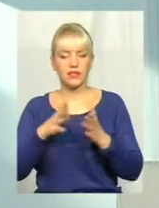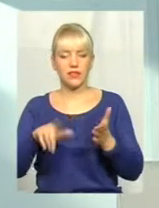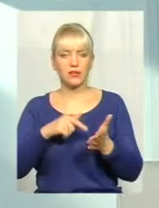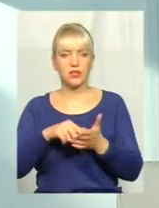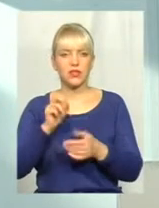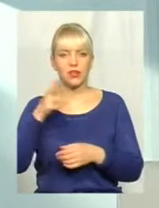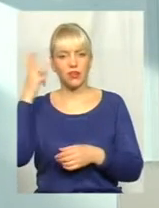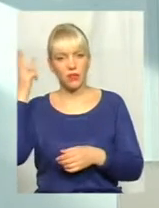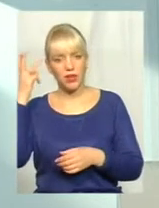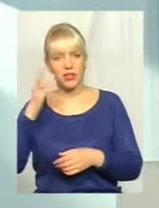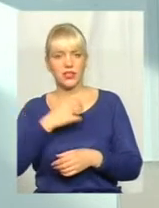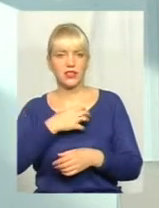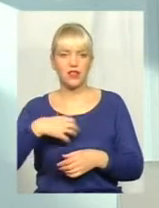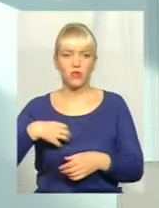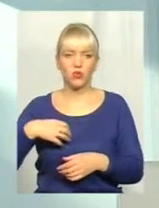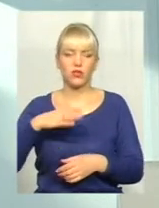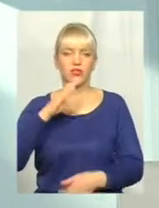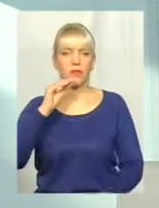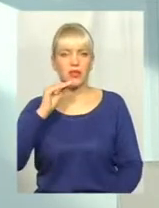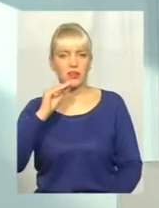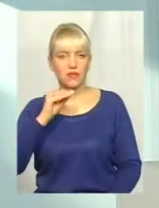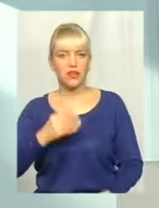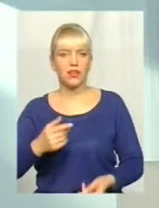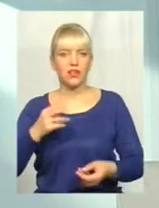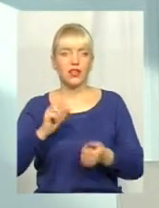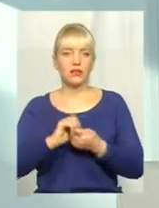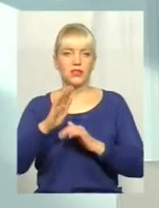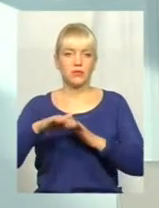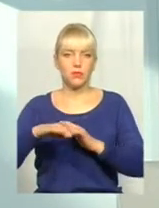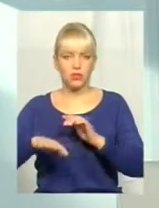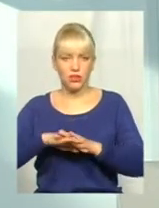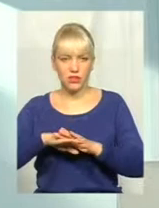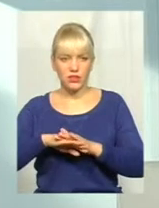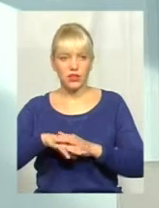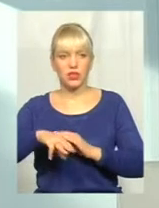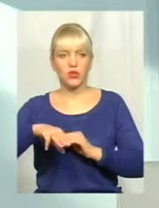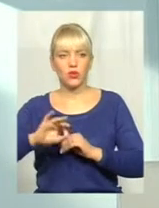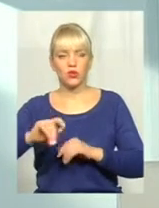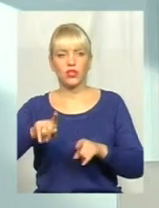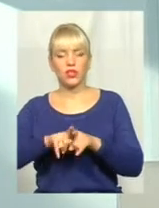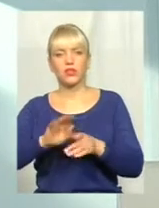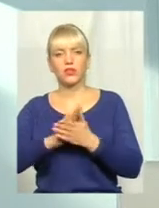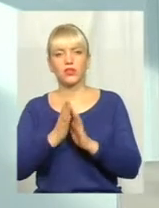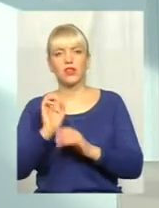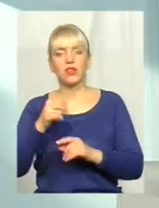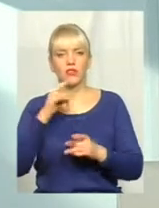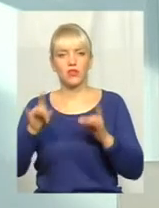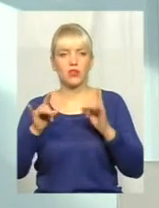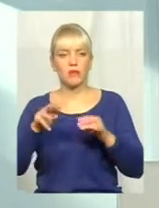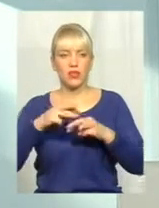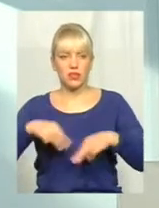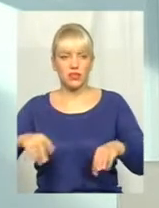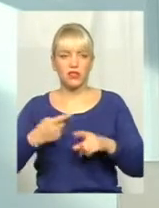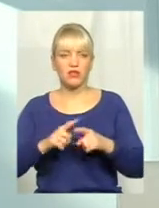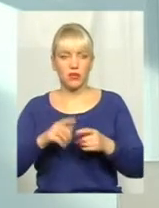як Славута, як Шепетівка, як Кам'янець-Подільський, то ситуація, от та, яка була озвучена міністром, вона